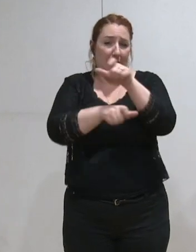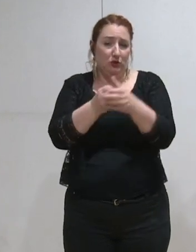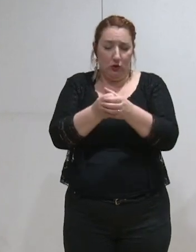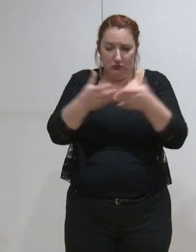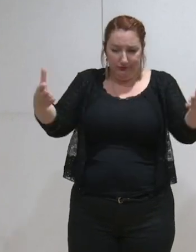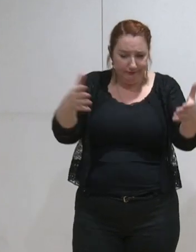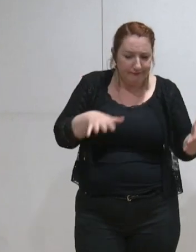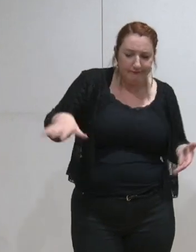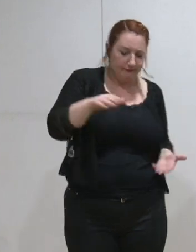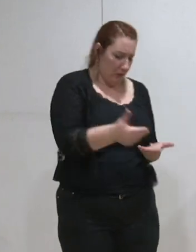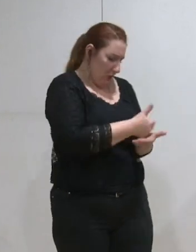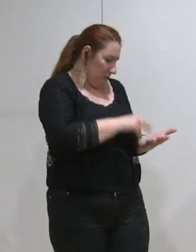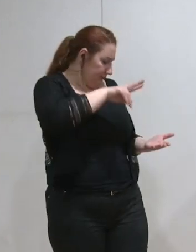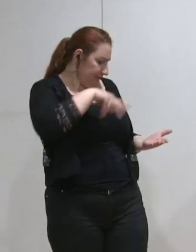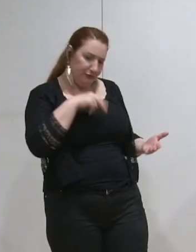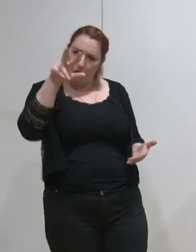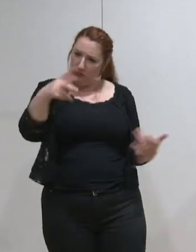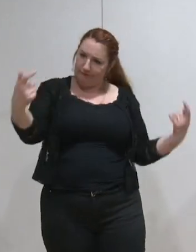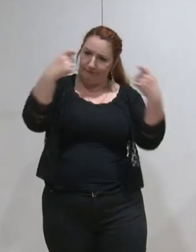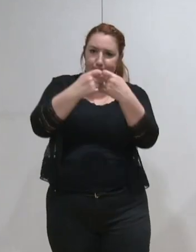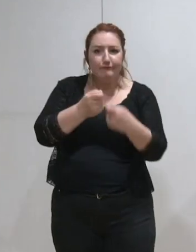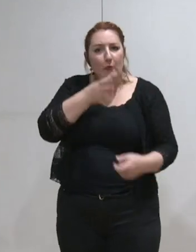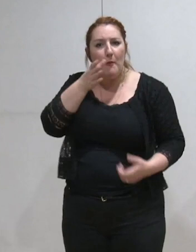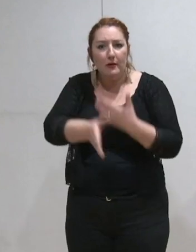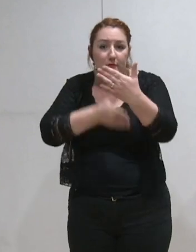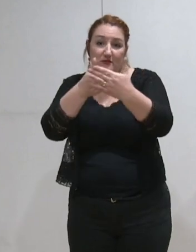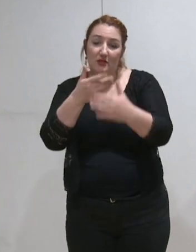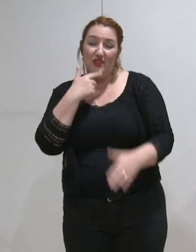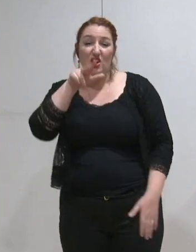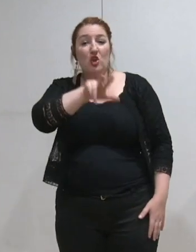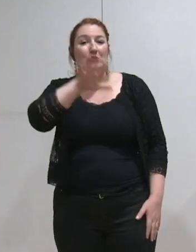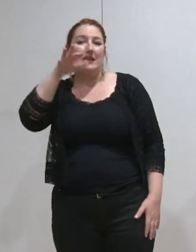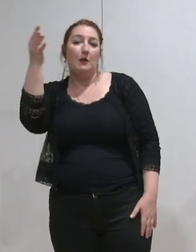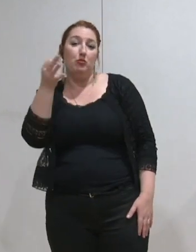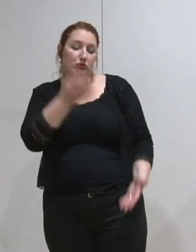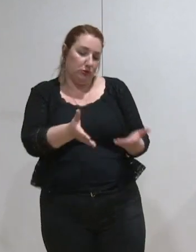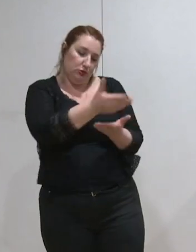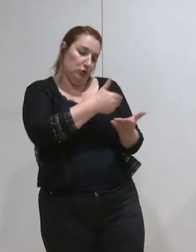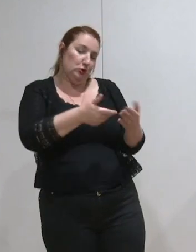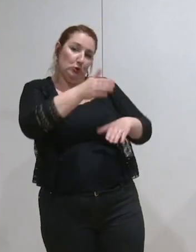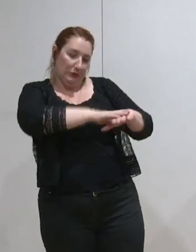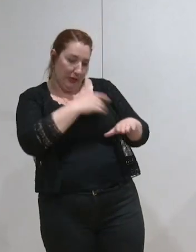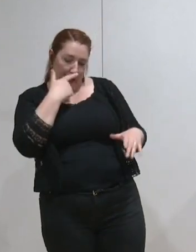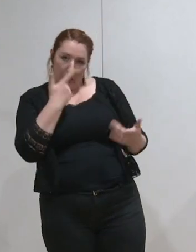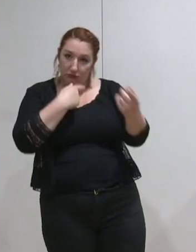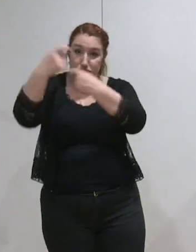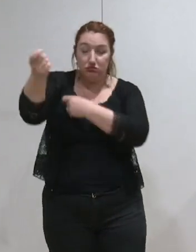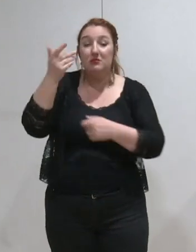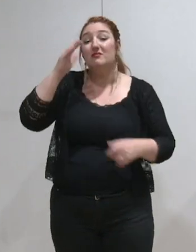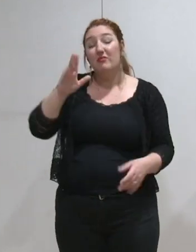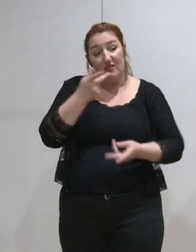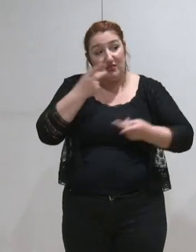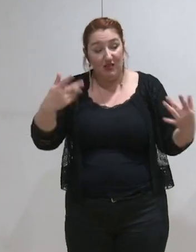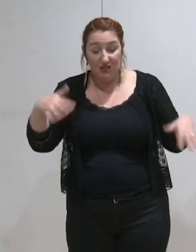ressources c'est-à-dire à des coûts sous le seuil des 35 % de ces ressources par contre cela a été dit les